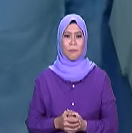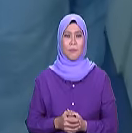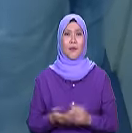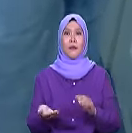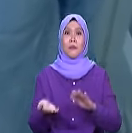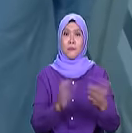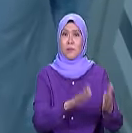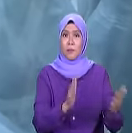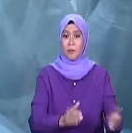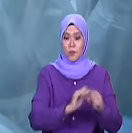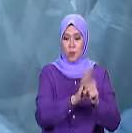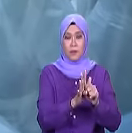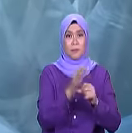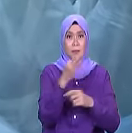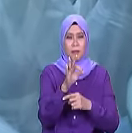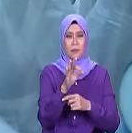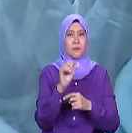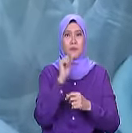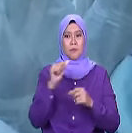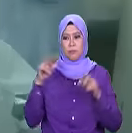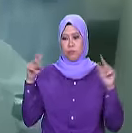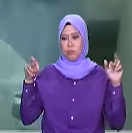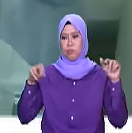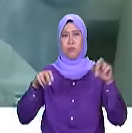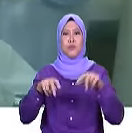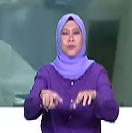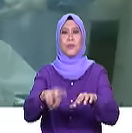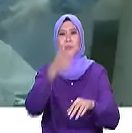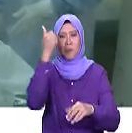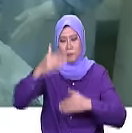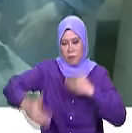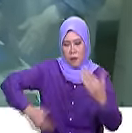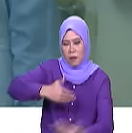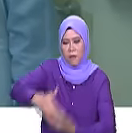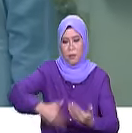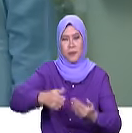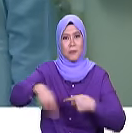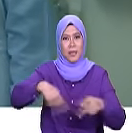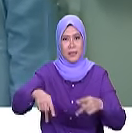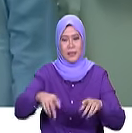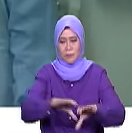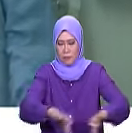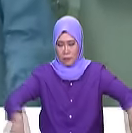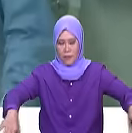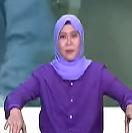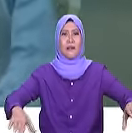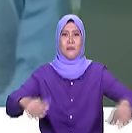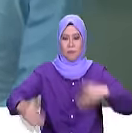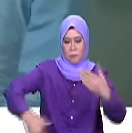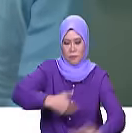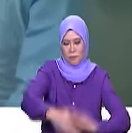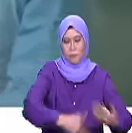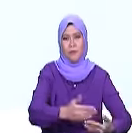Jenazah pesakit COVID-19 tidak akan menyebarkan virus setelah dibalut dengan plastik, dikafankan dan dinyah kuman oleh